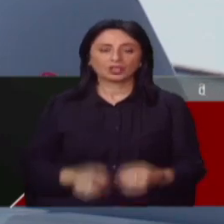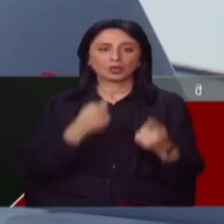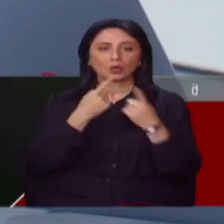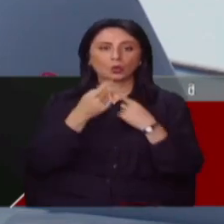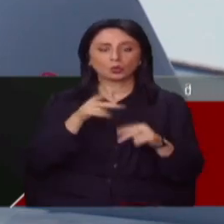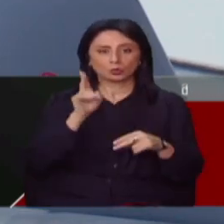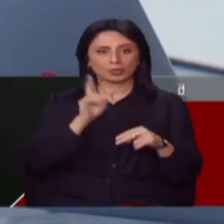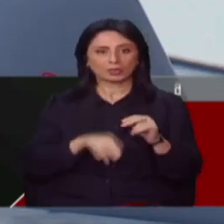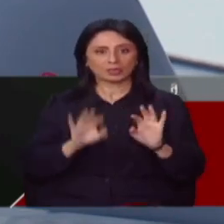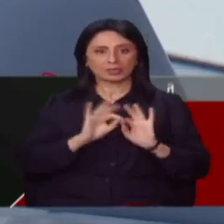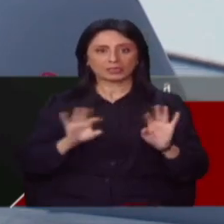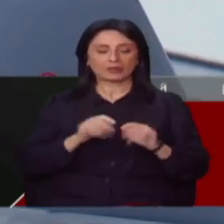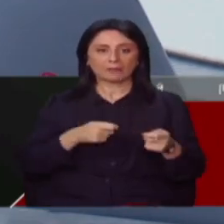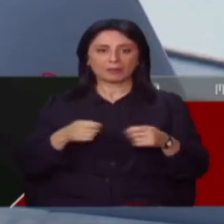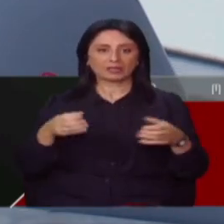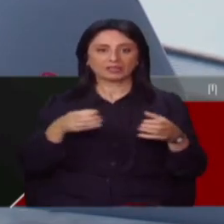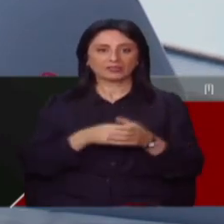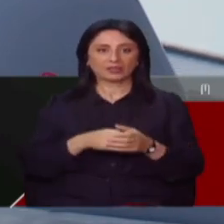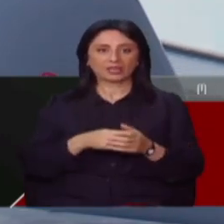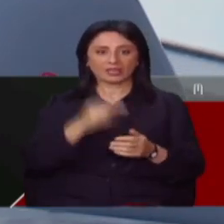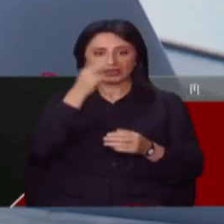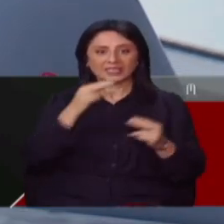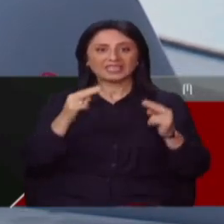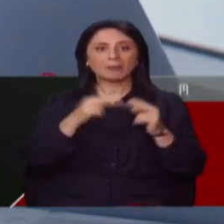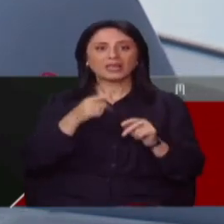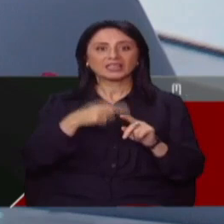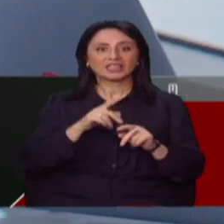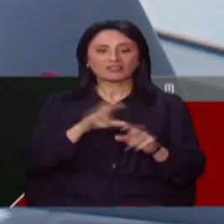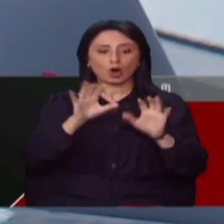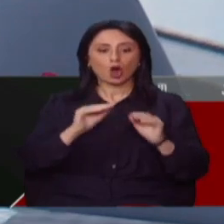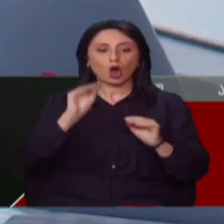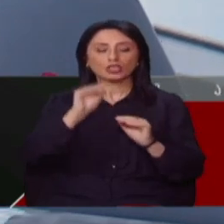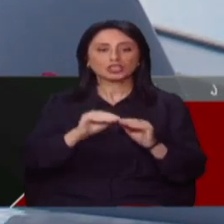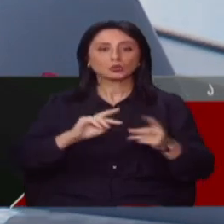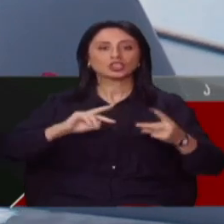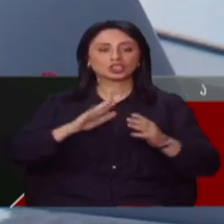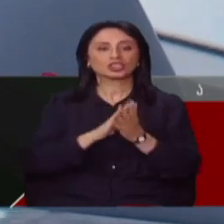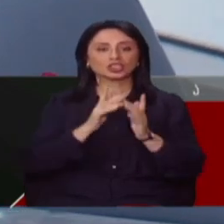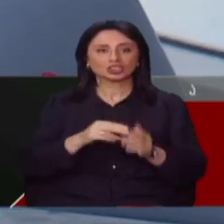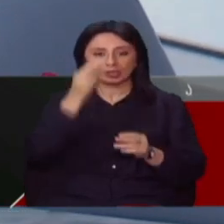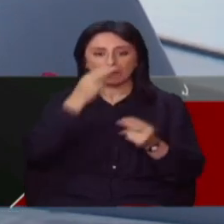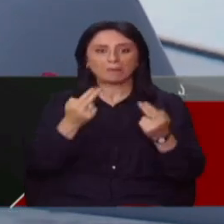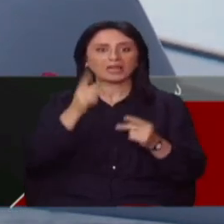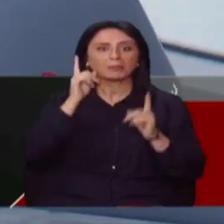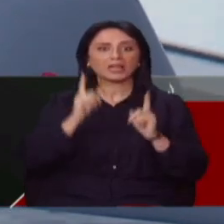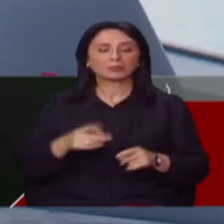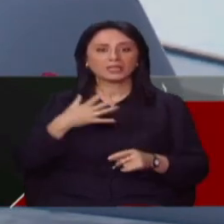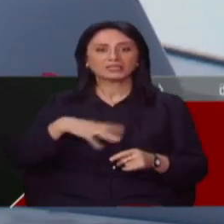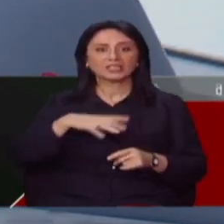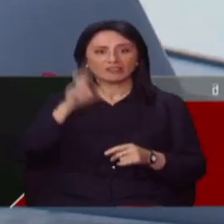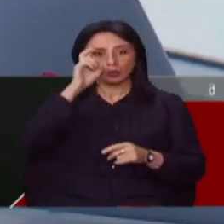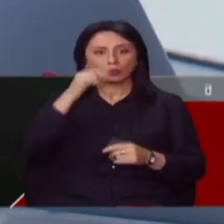კონსულტაციები დასრულებულა ცხადება მართველი გუნდი და საპატრიარქო კონსტიტუციაში შესატანცვლილებაზე შეთანხმდა. მართლმადიდებლობა როგორც ქართული